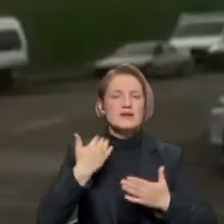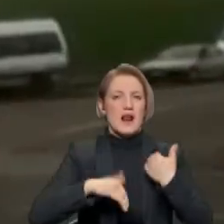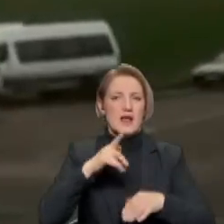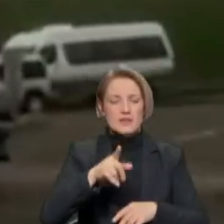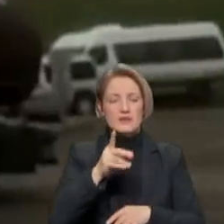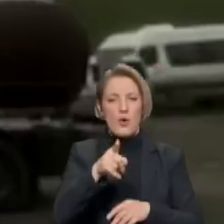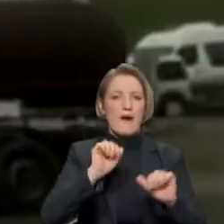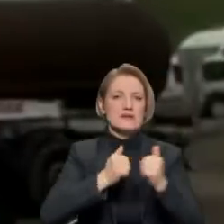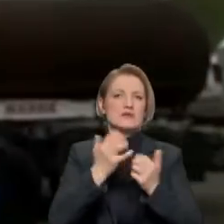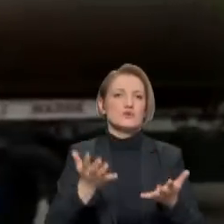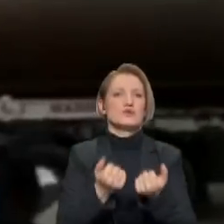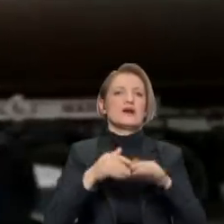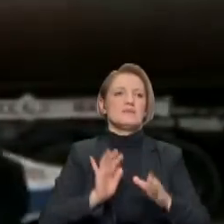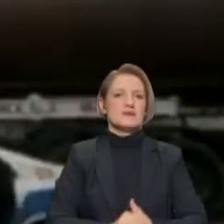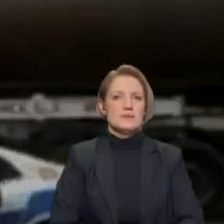kurtarılamadı.